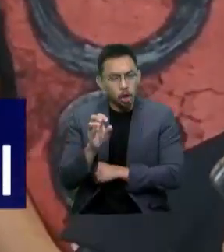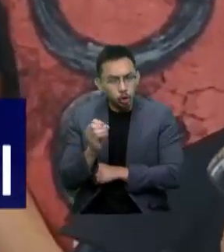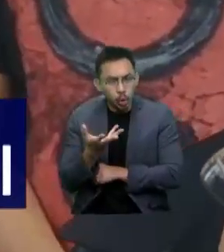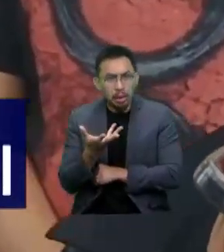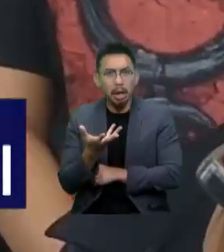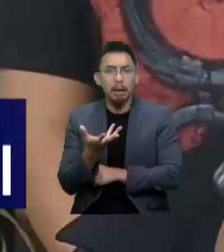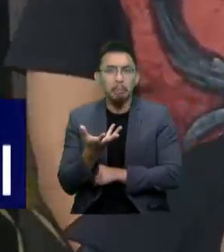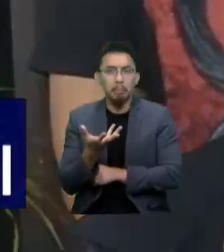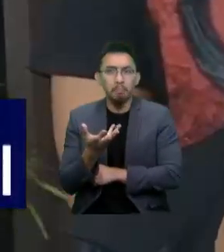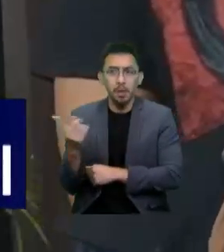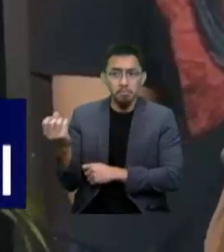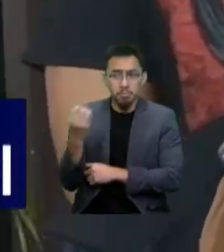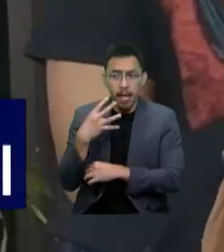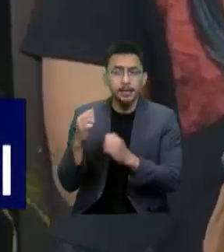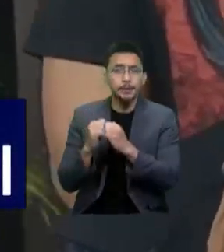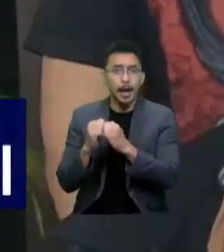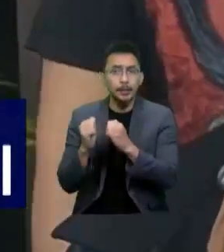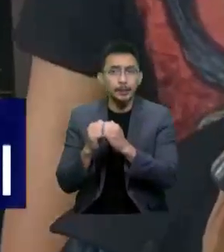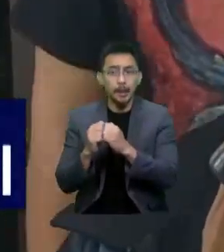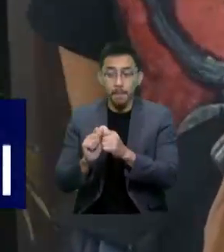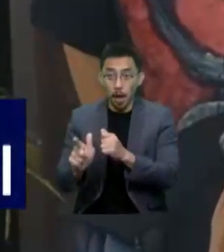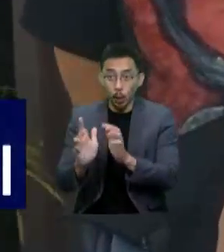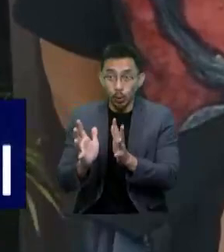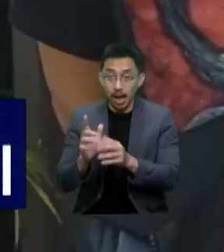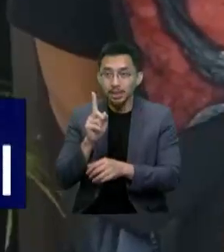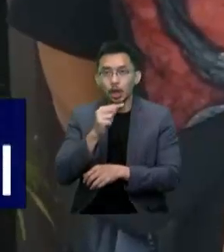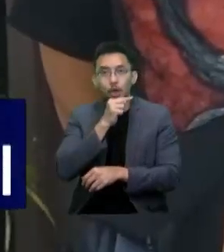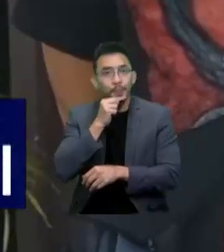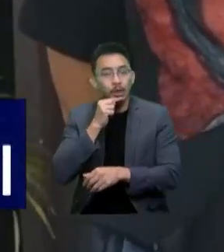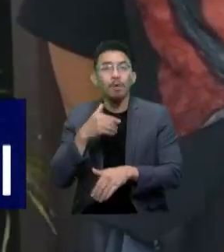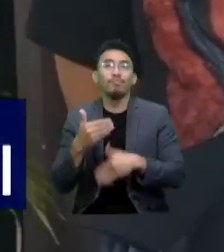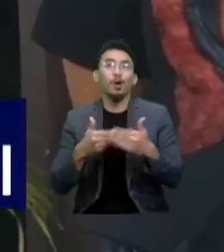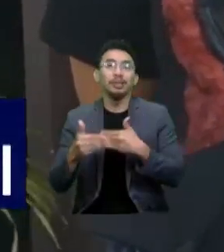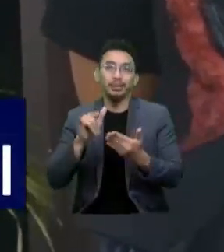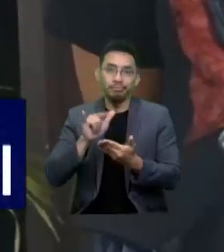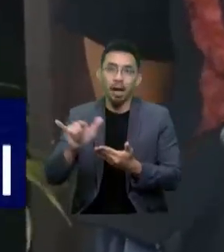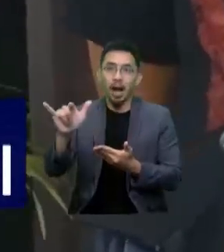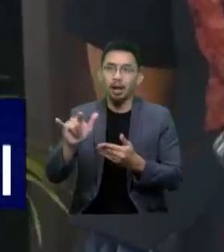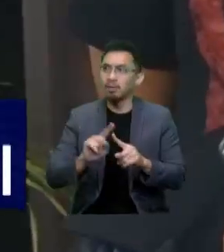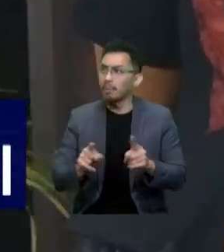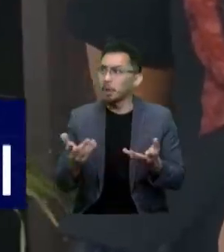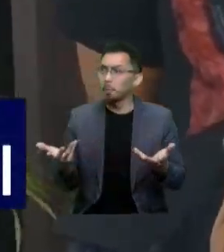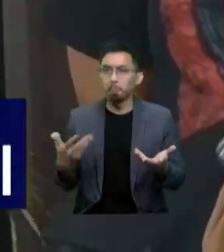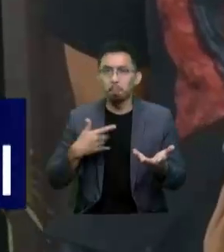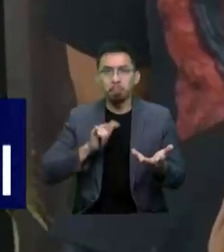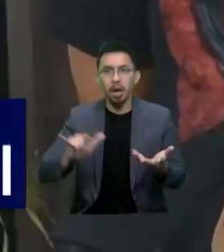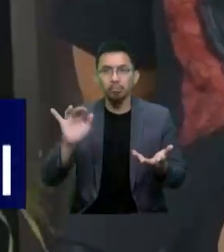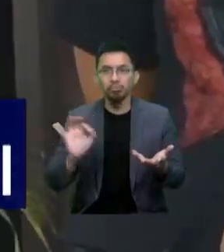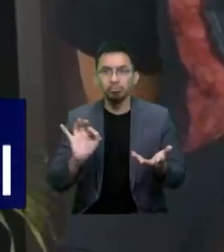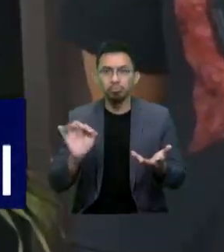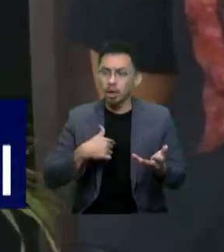udah dijanjiin satu minggu setelah itu udah mulai proses penerbangan katanya. Terus? Tapi setelah transfer belum